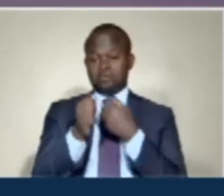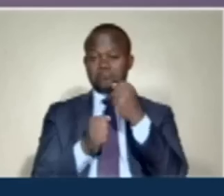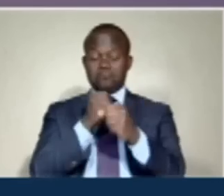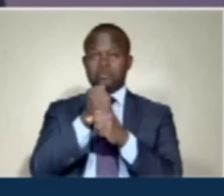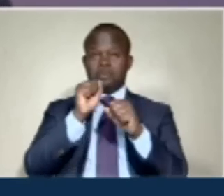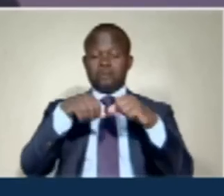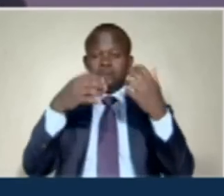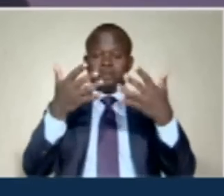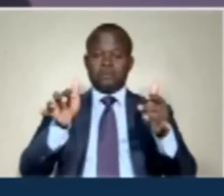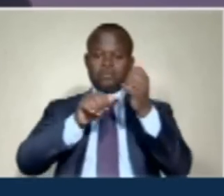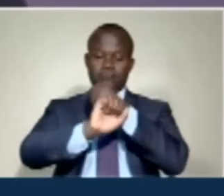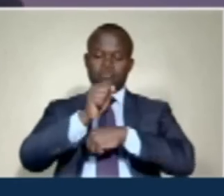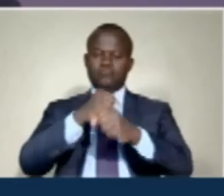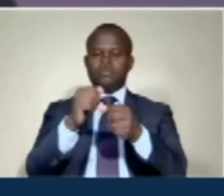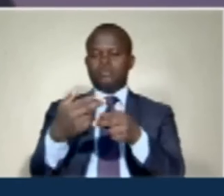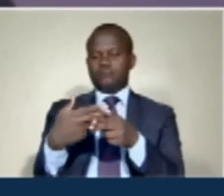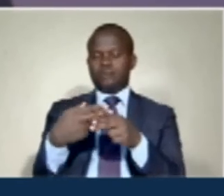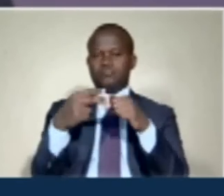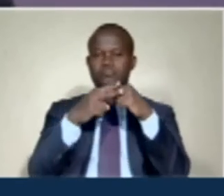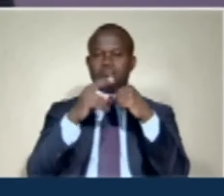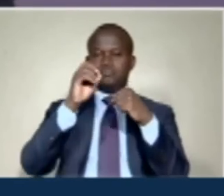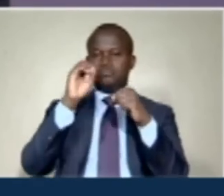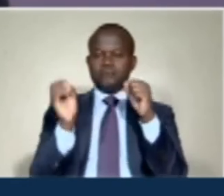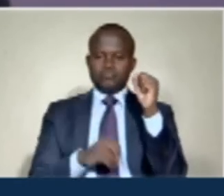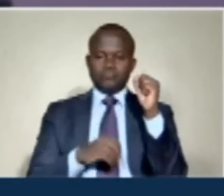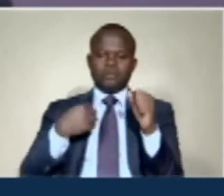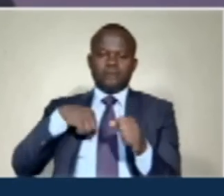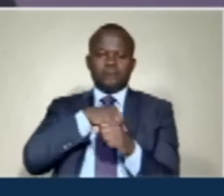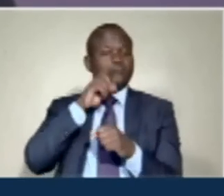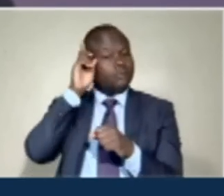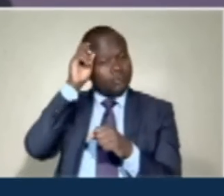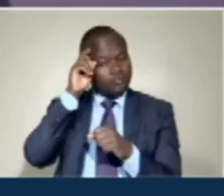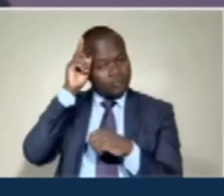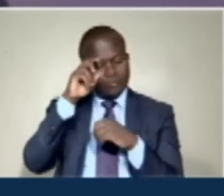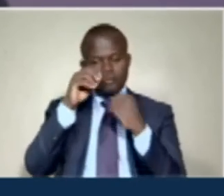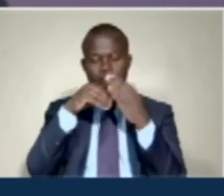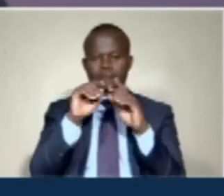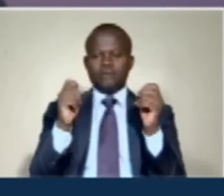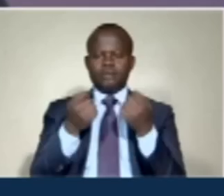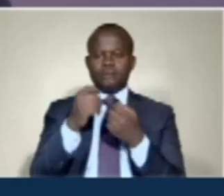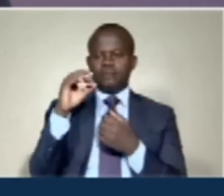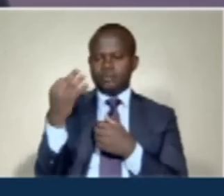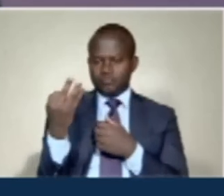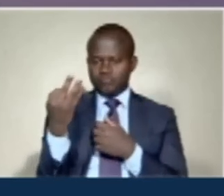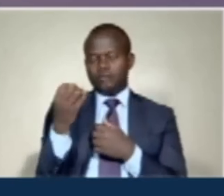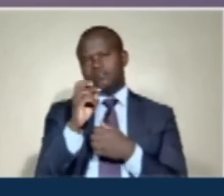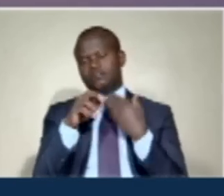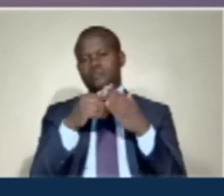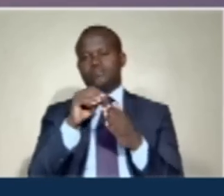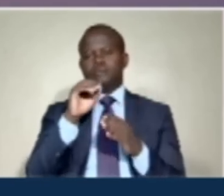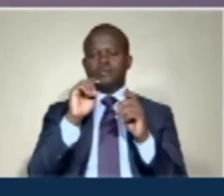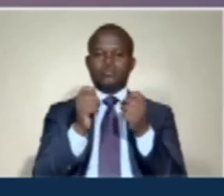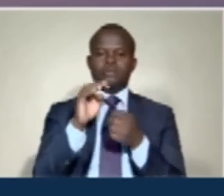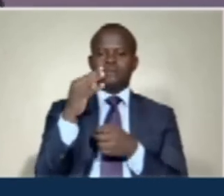kurangira imirimo iri nko kuri 70%. Nkaba ntekereza ko rero nko mu gihembwe cya gatatu cyangwa cya